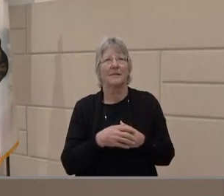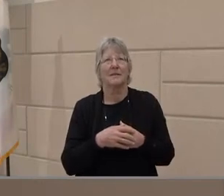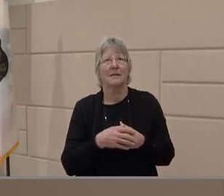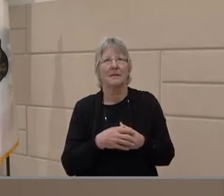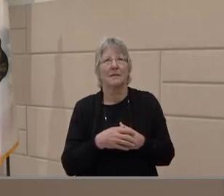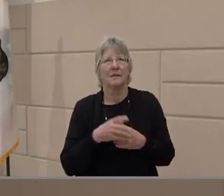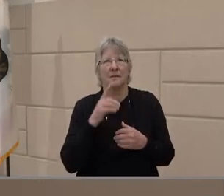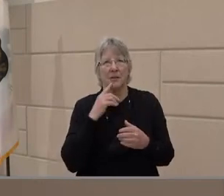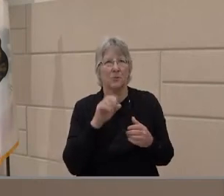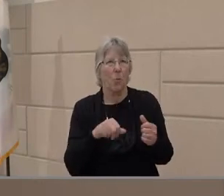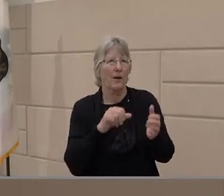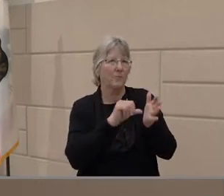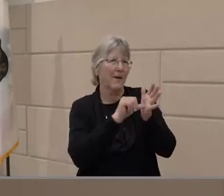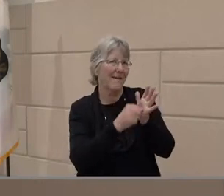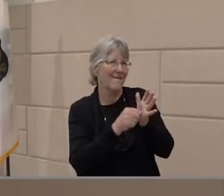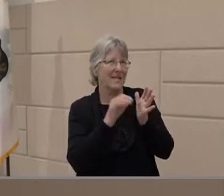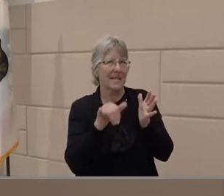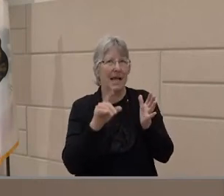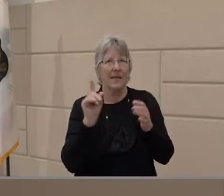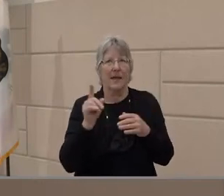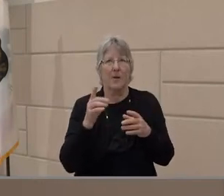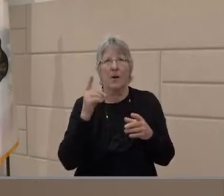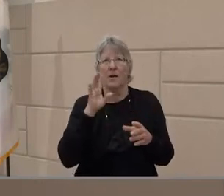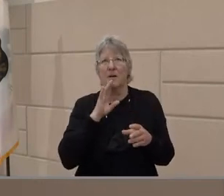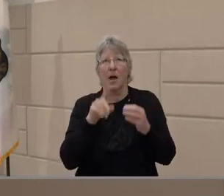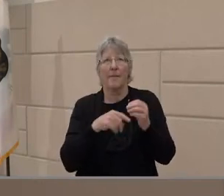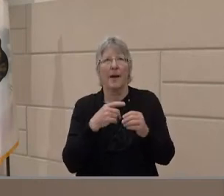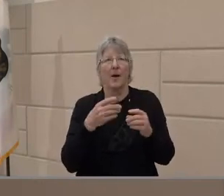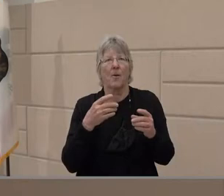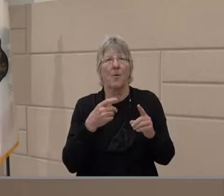ยบ่อแปรจมนุยจีเปซากำนา